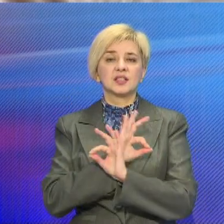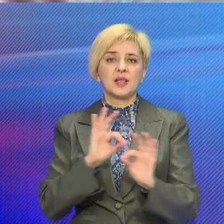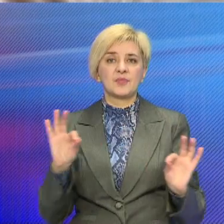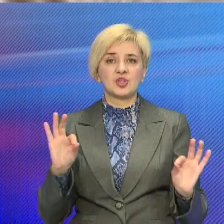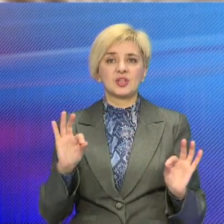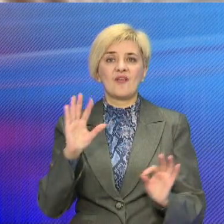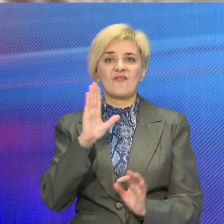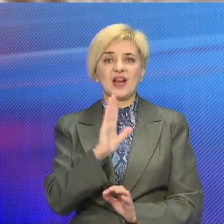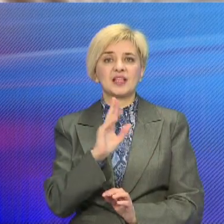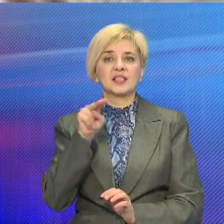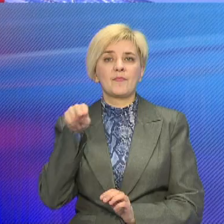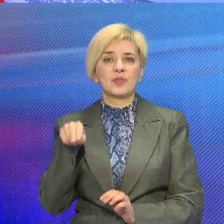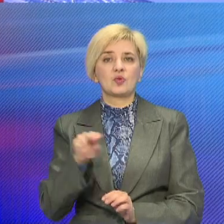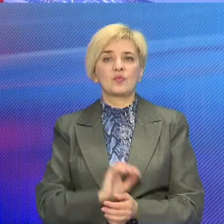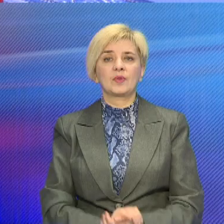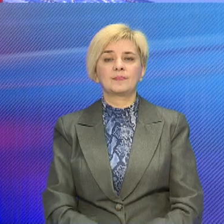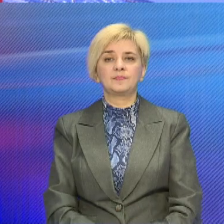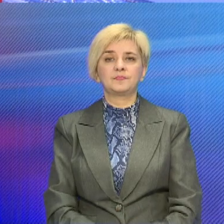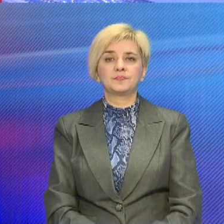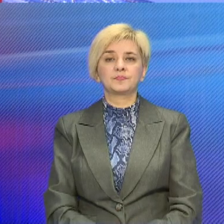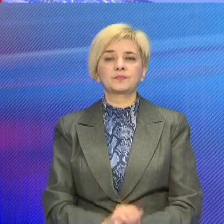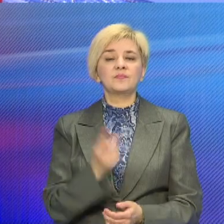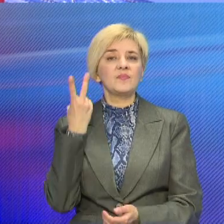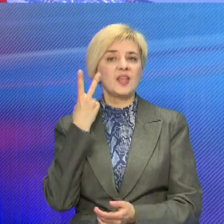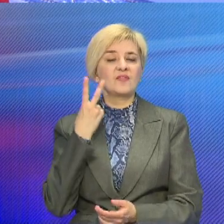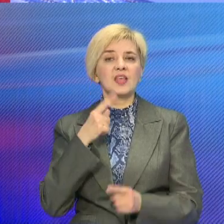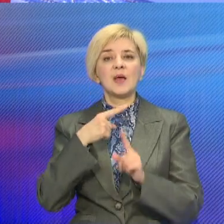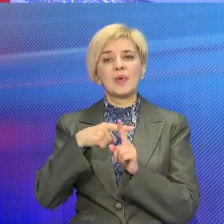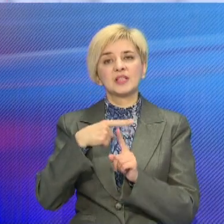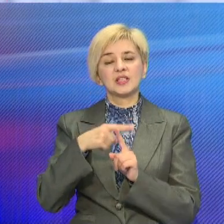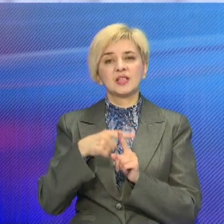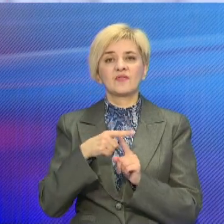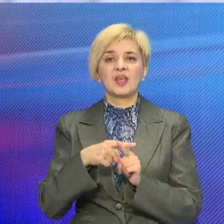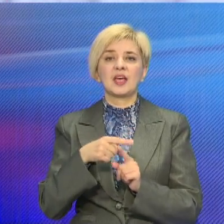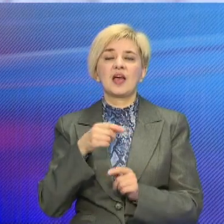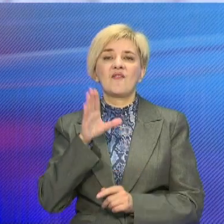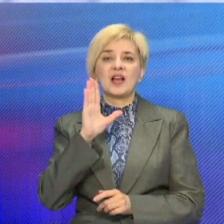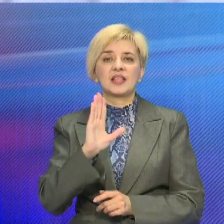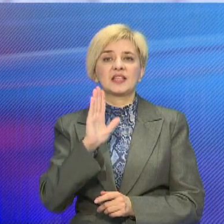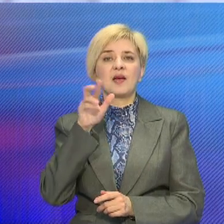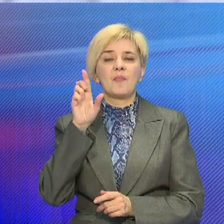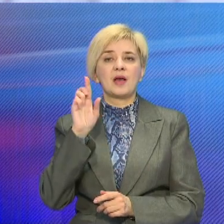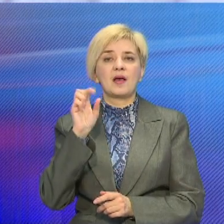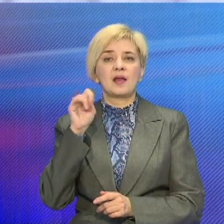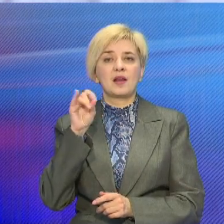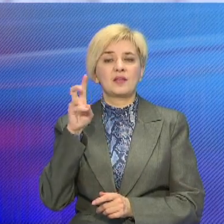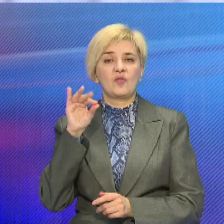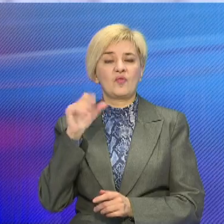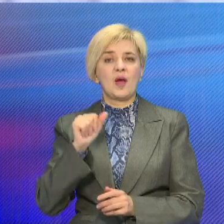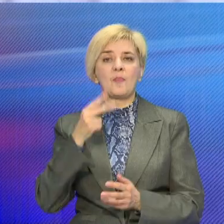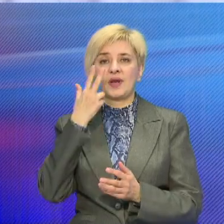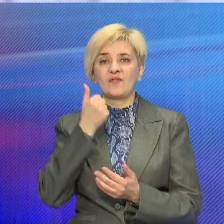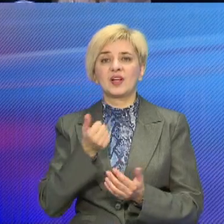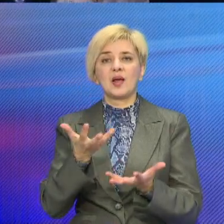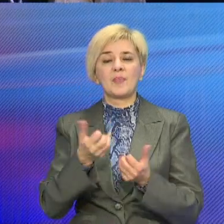замечательная Валентина Петровна. Заусюды позитивная и непосредная Валентина Баранова привыкла брать инициативу у свои руки. И, как